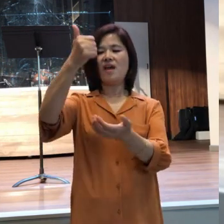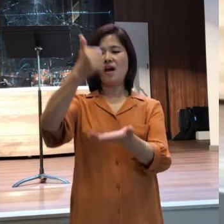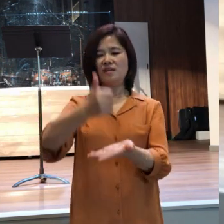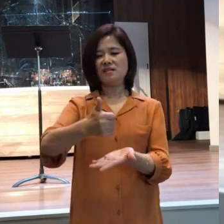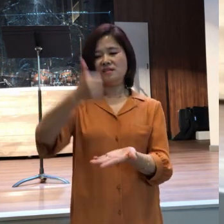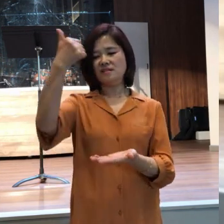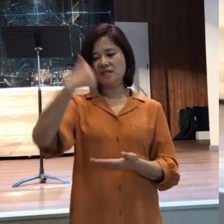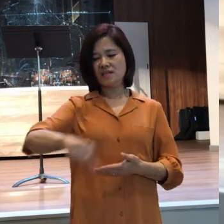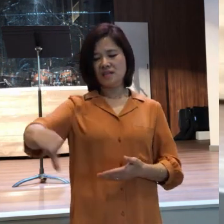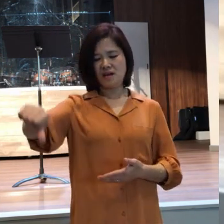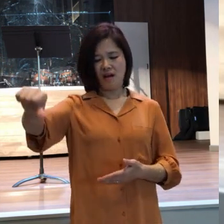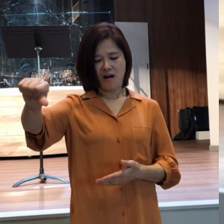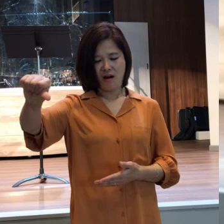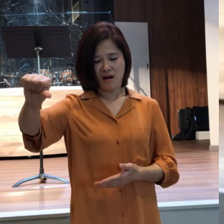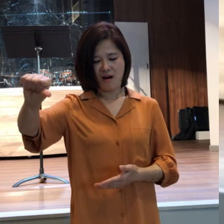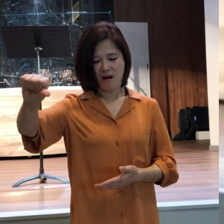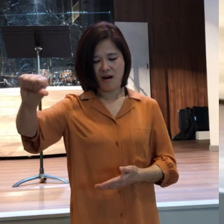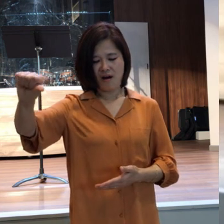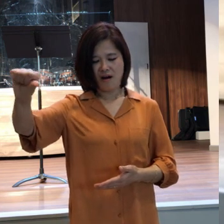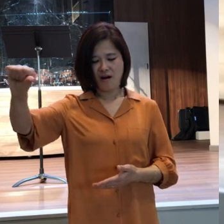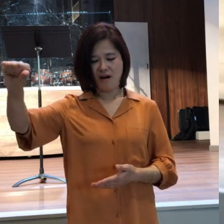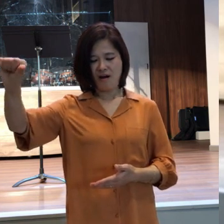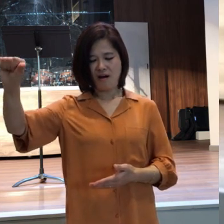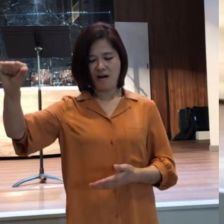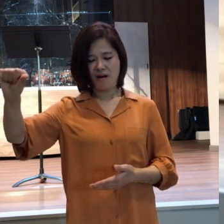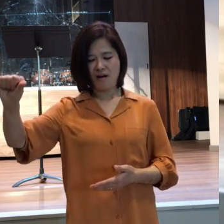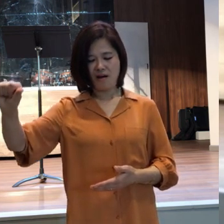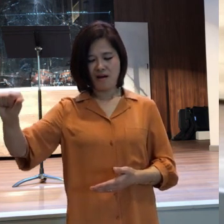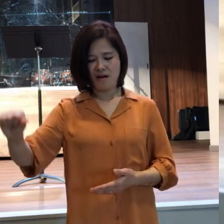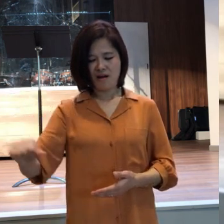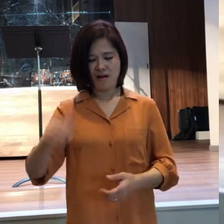너는 내 아들이라.